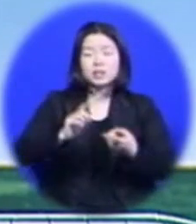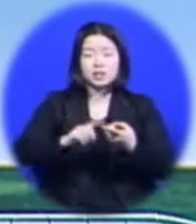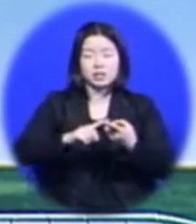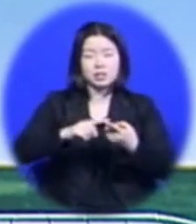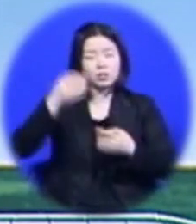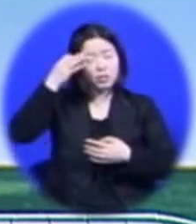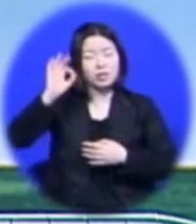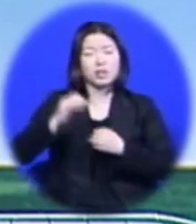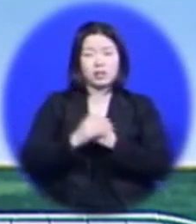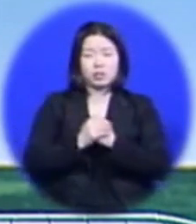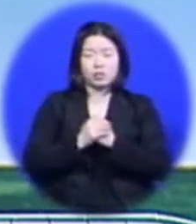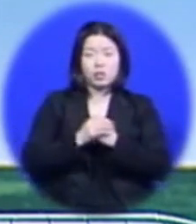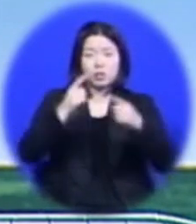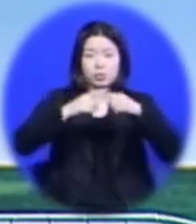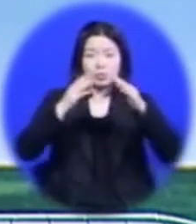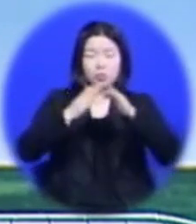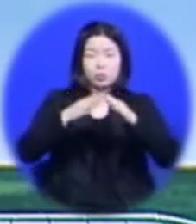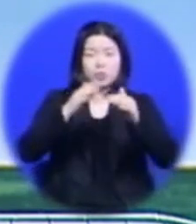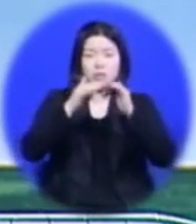교인들에게